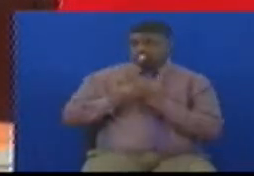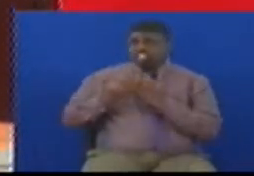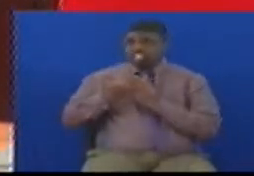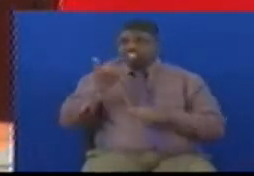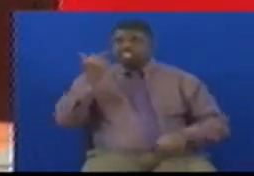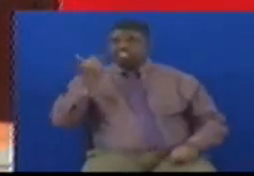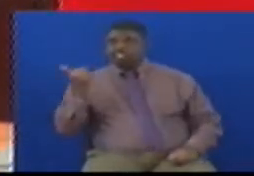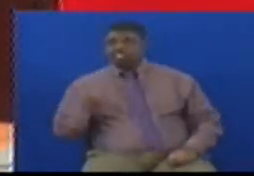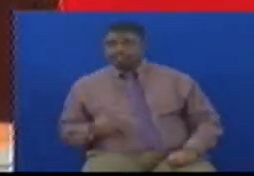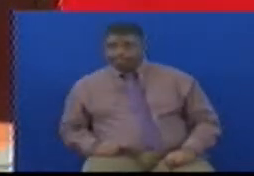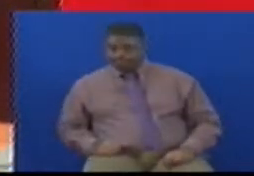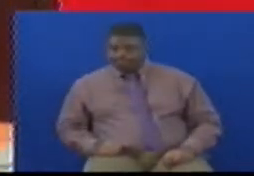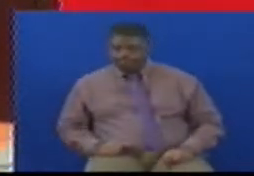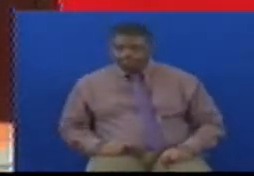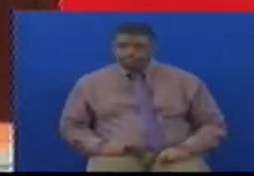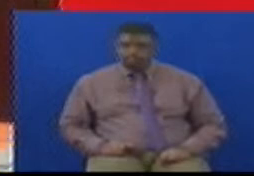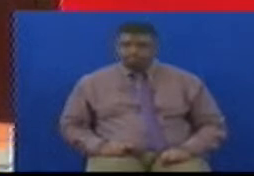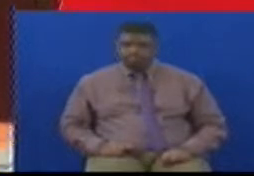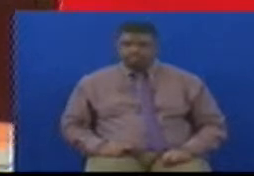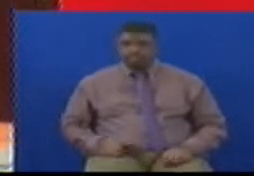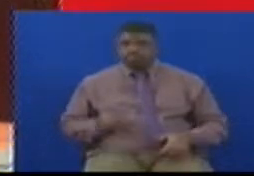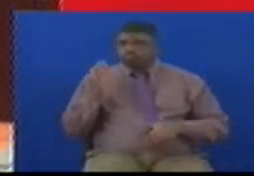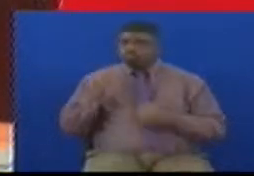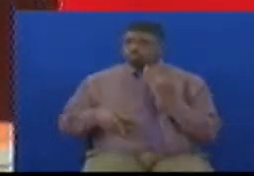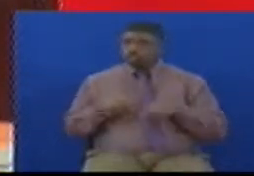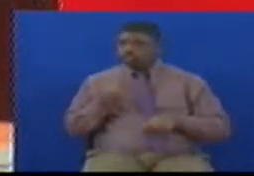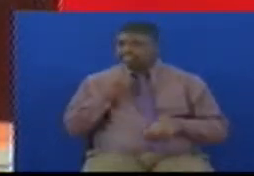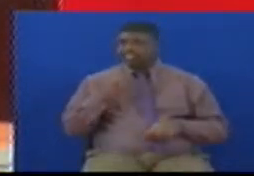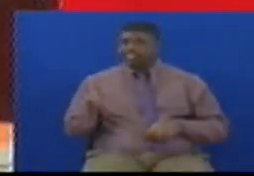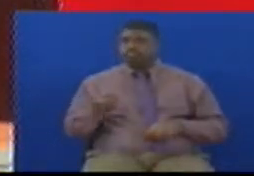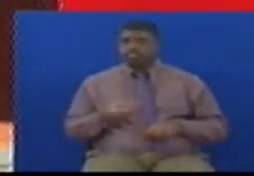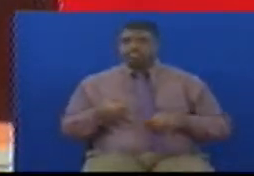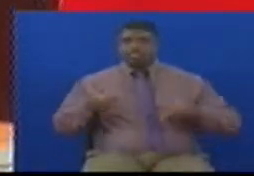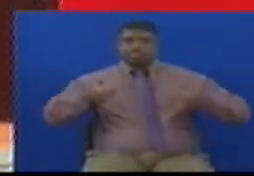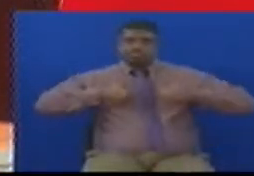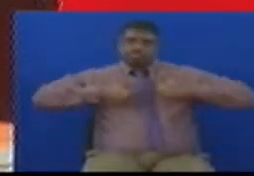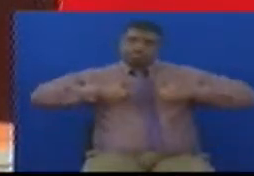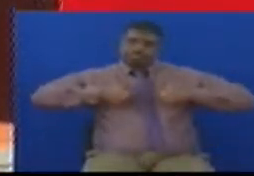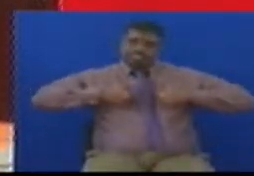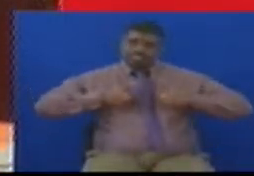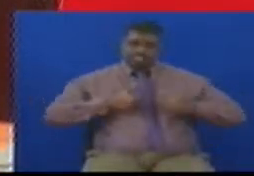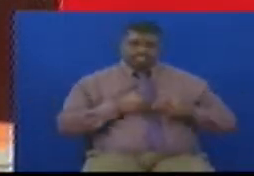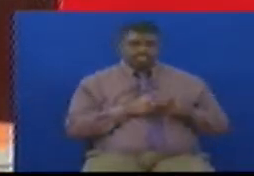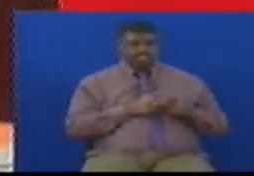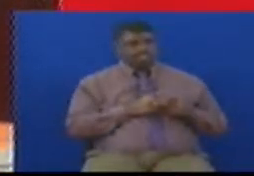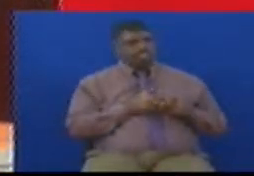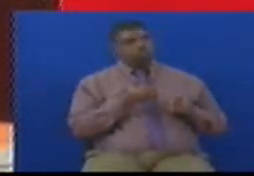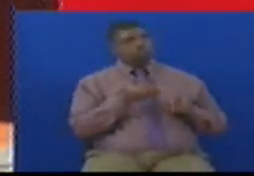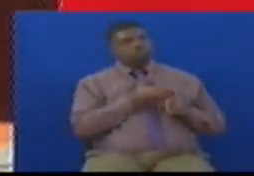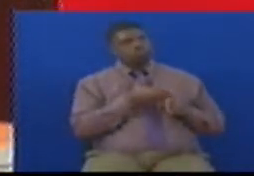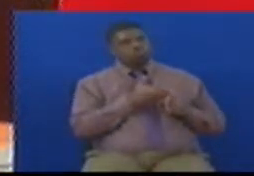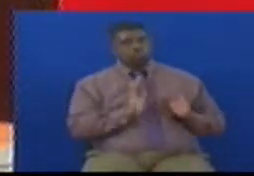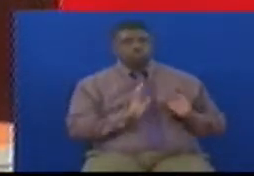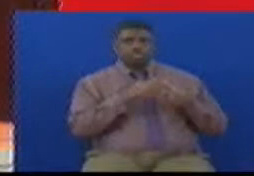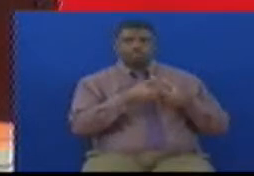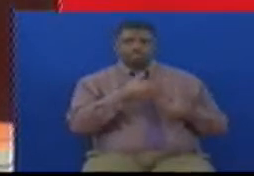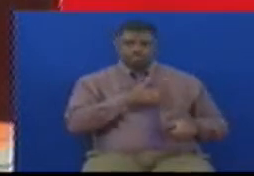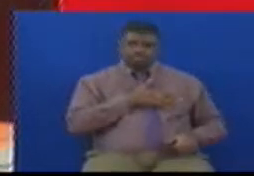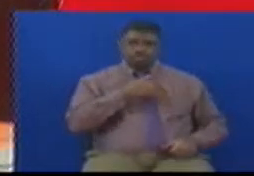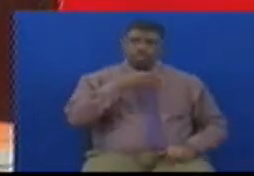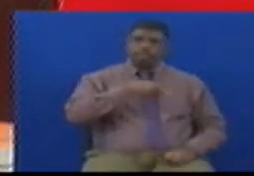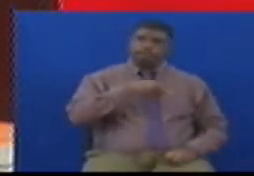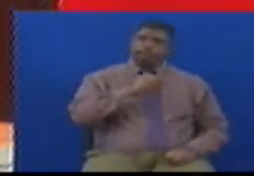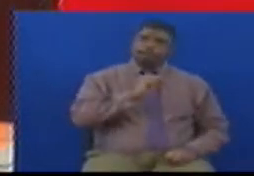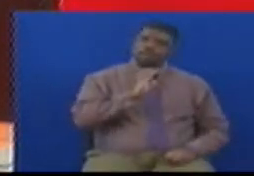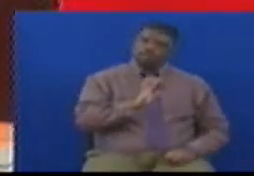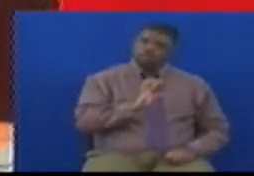Tanzania. Mheshimiwa, labda nimalizie tu kwa kusema mimi kwenye swala zima hili la kamati yetu ya PSC